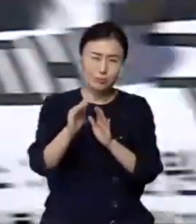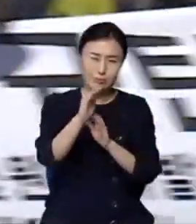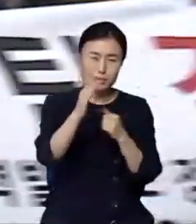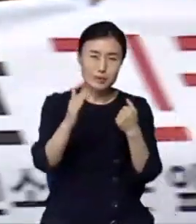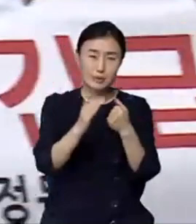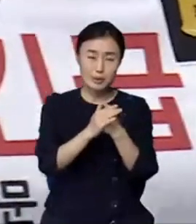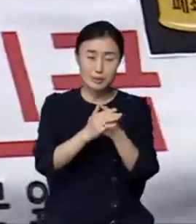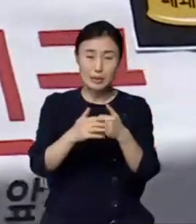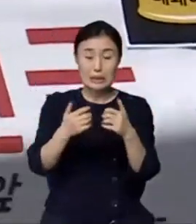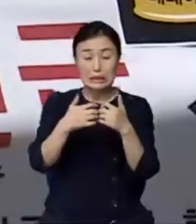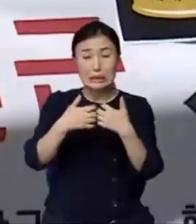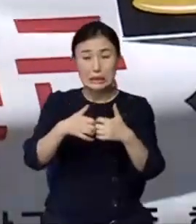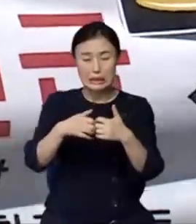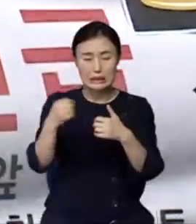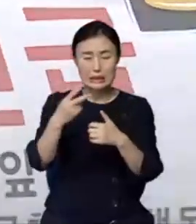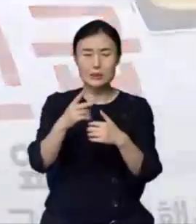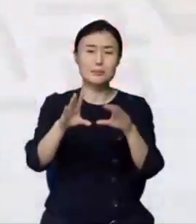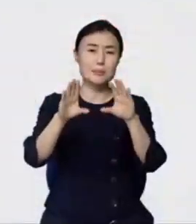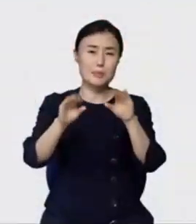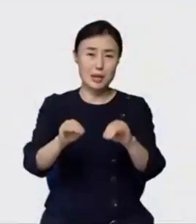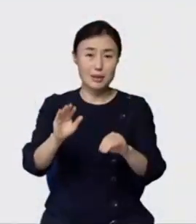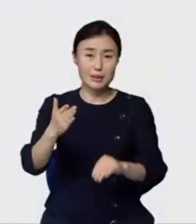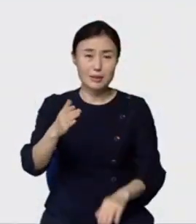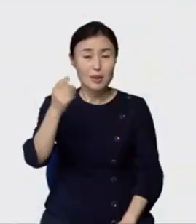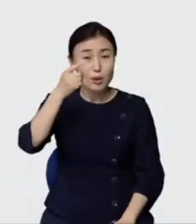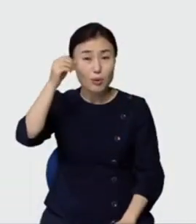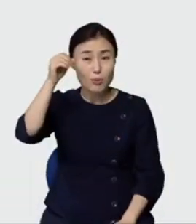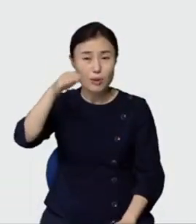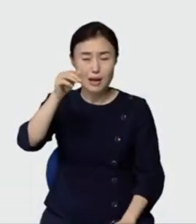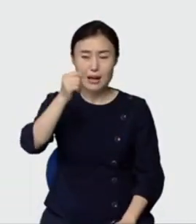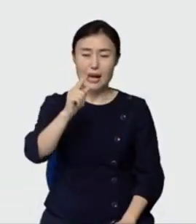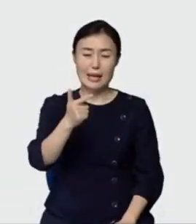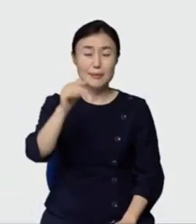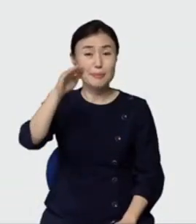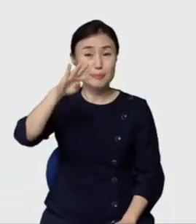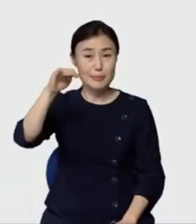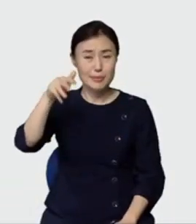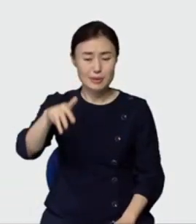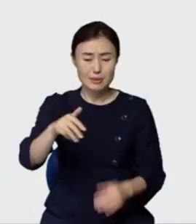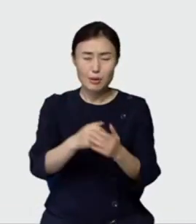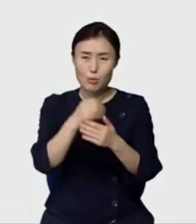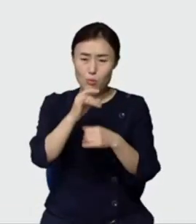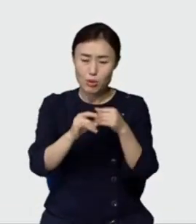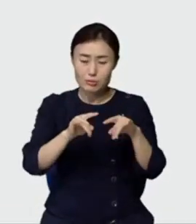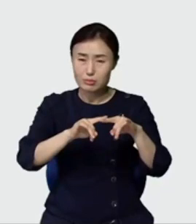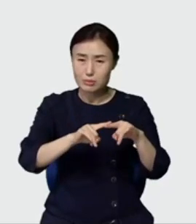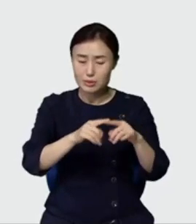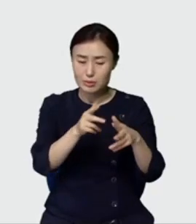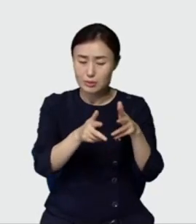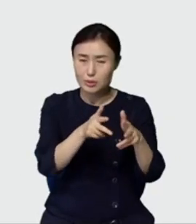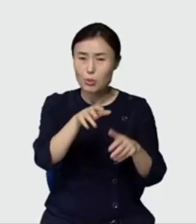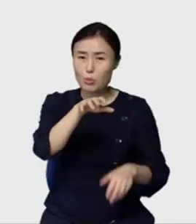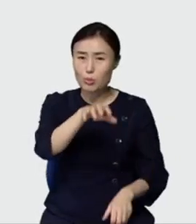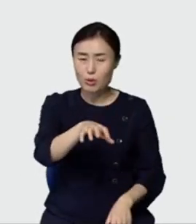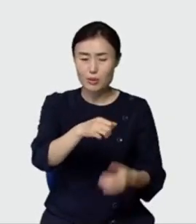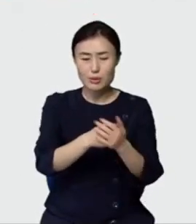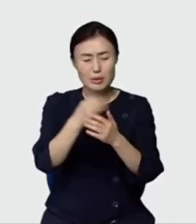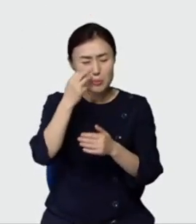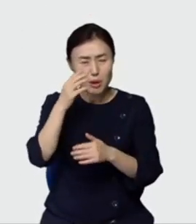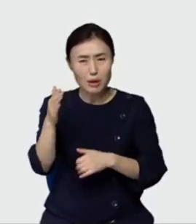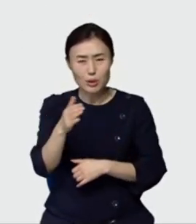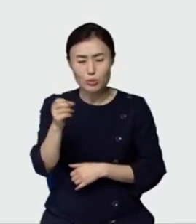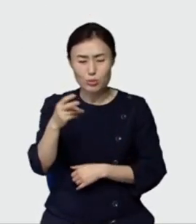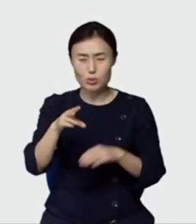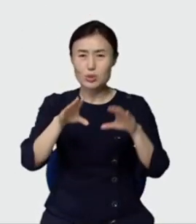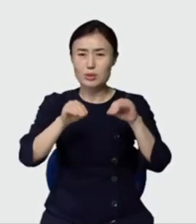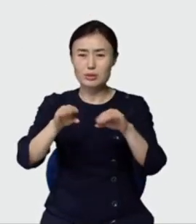가동이 정지됐습니다. 이처럼 영광의 한빛원전 6곳에서 원안이 재가동 승인 후 3개월 이내 원전이 정지한